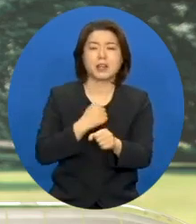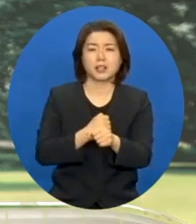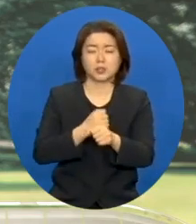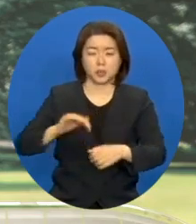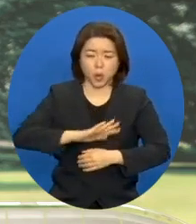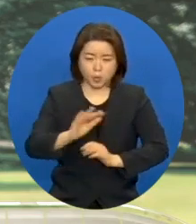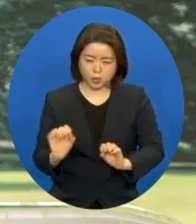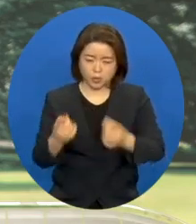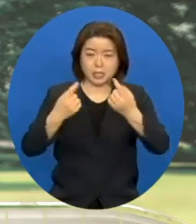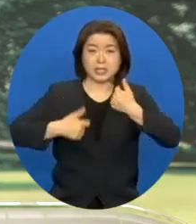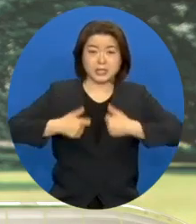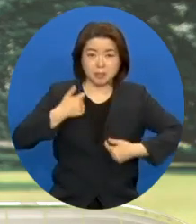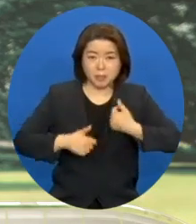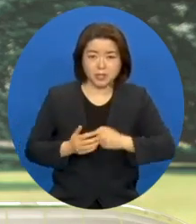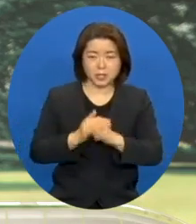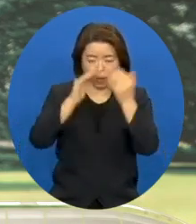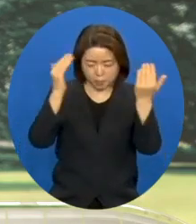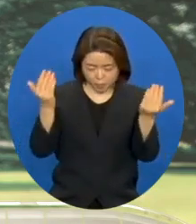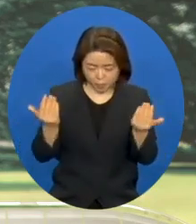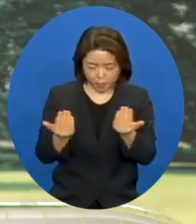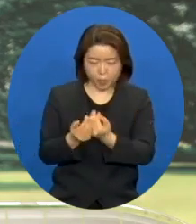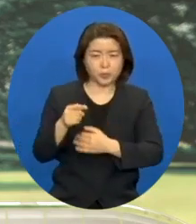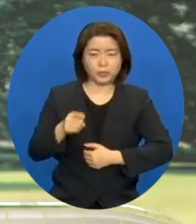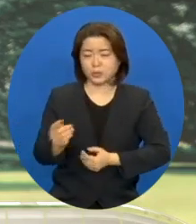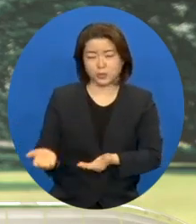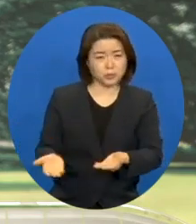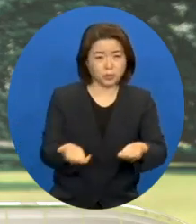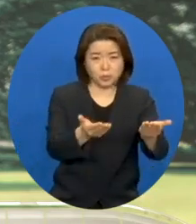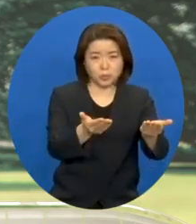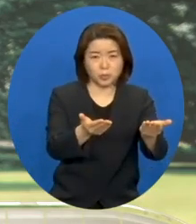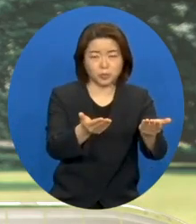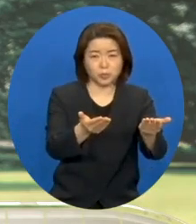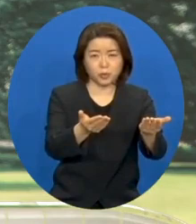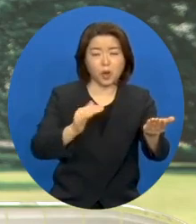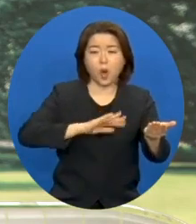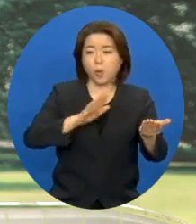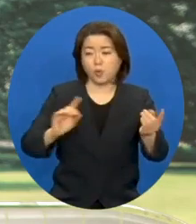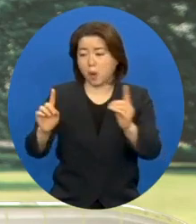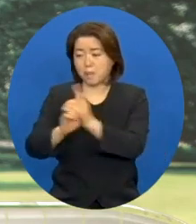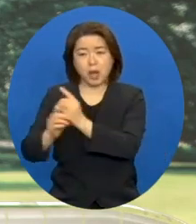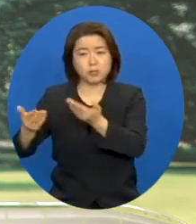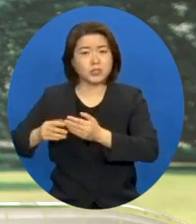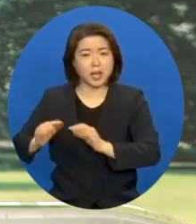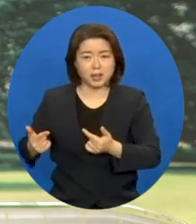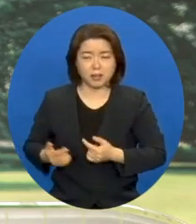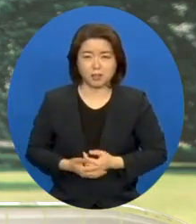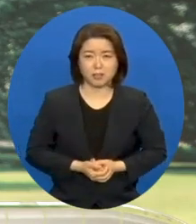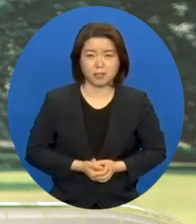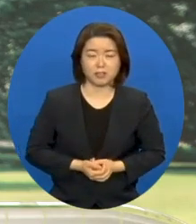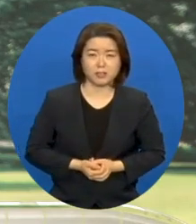인해 기뻐하시고 모든 것을 다 주고도 우리를 바꾸지 않으신다는,